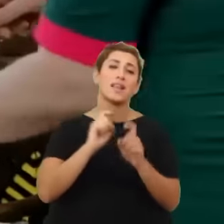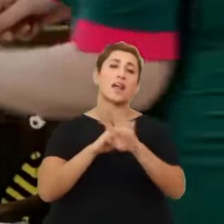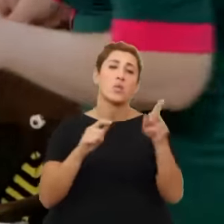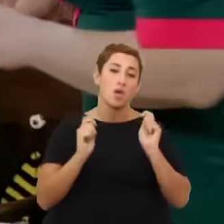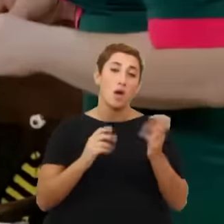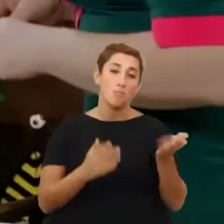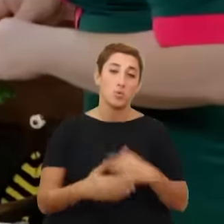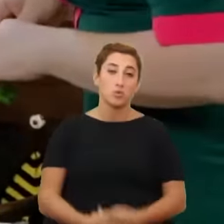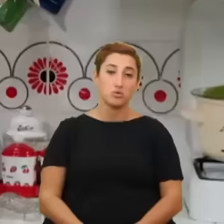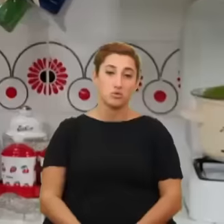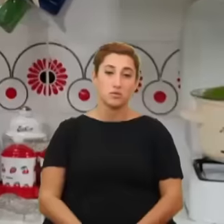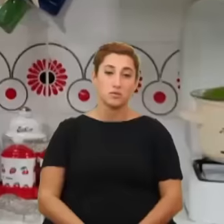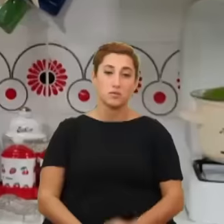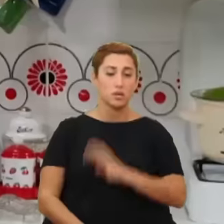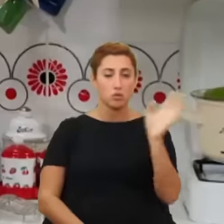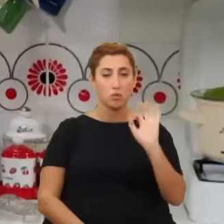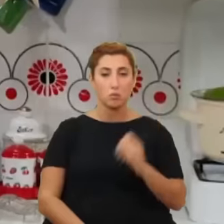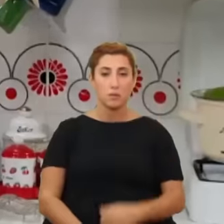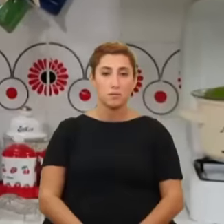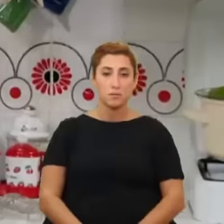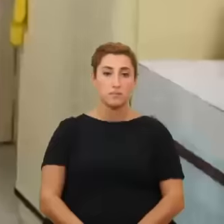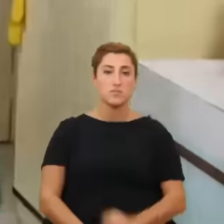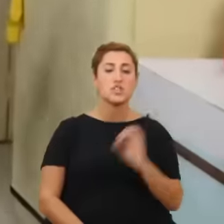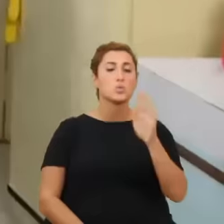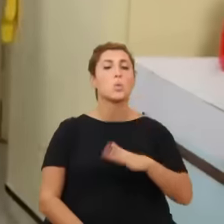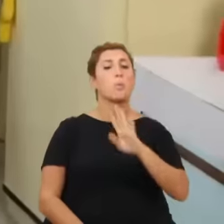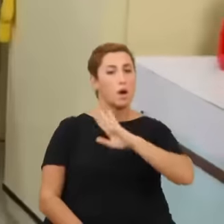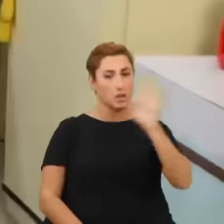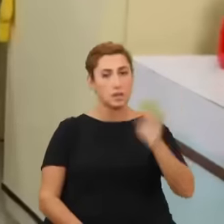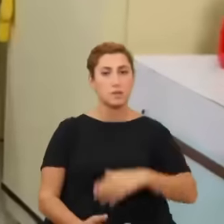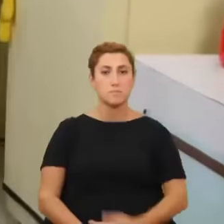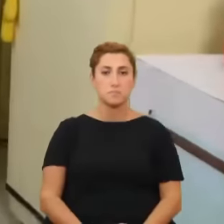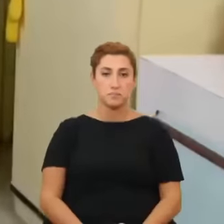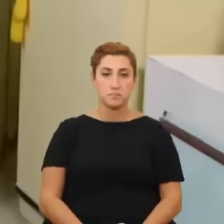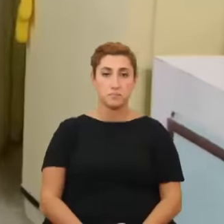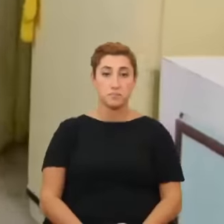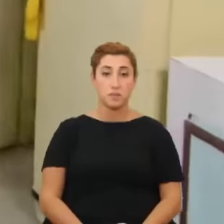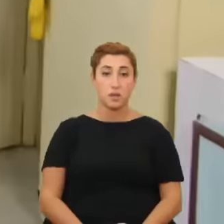dedikodu yapılıyordur. Git tabii. Hiç durma git.